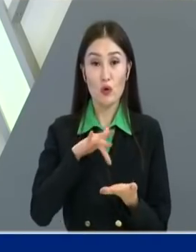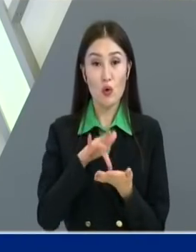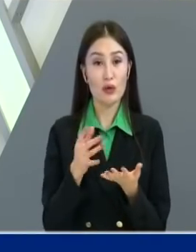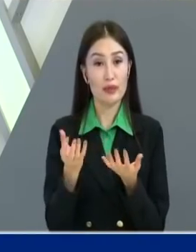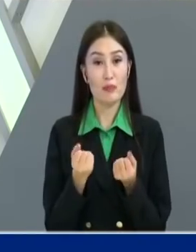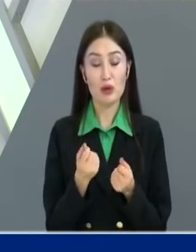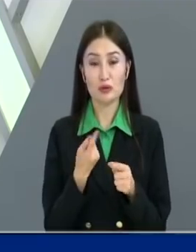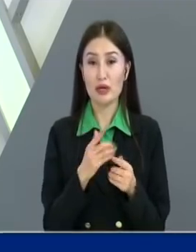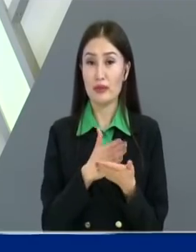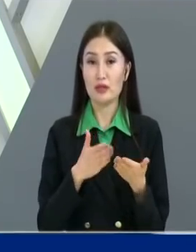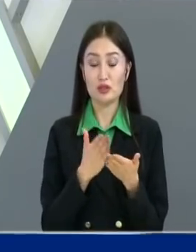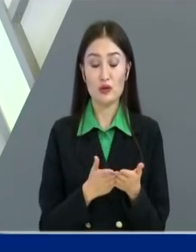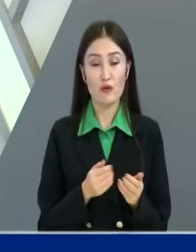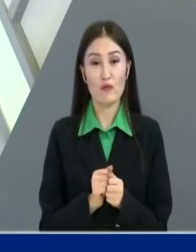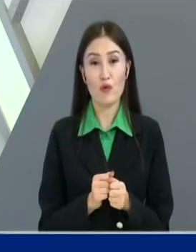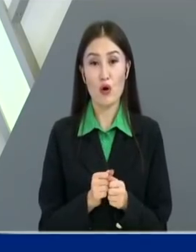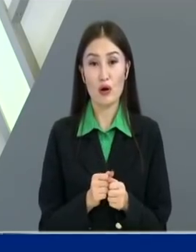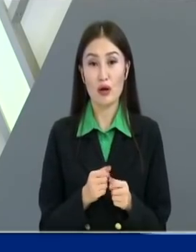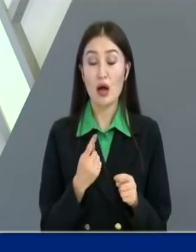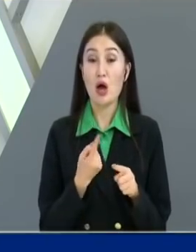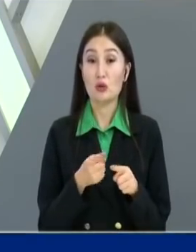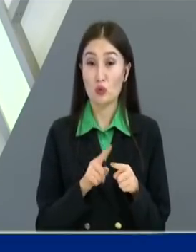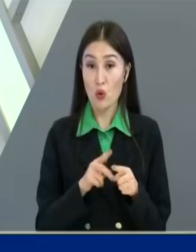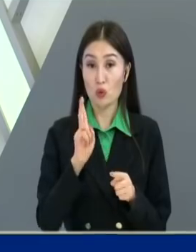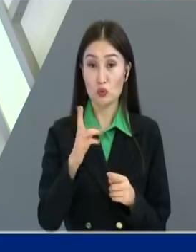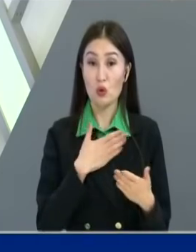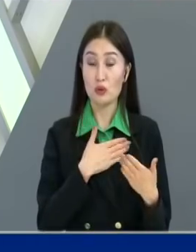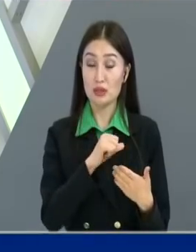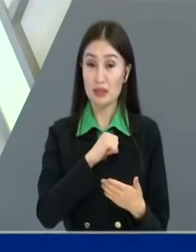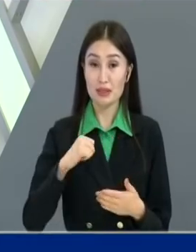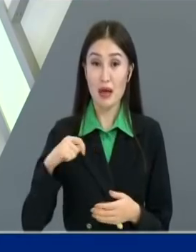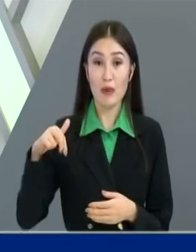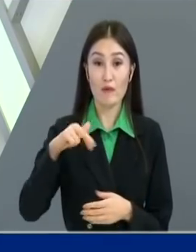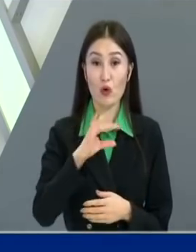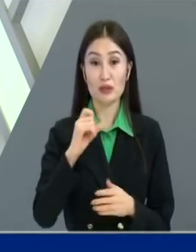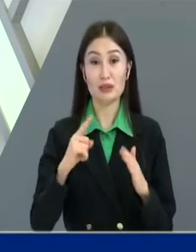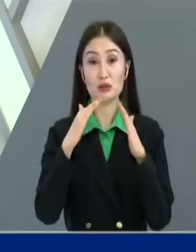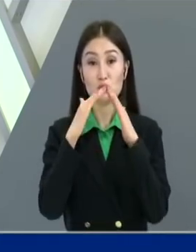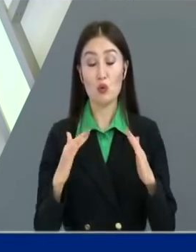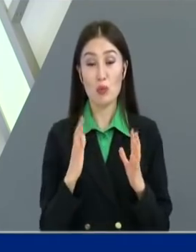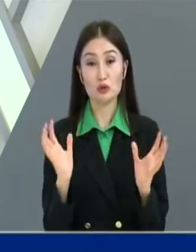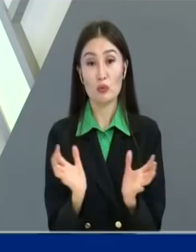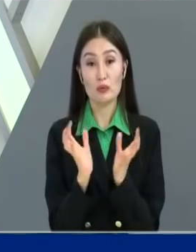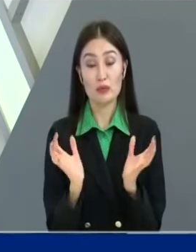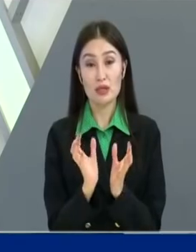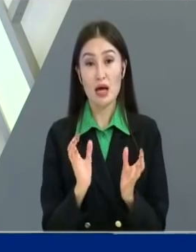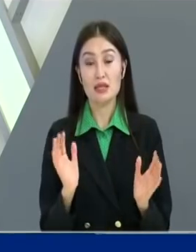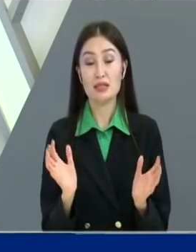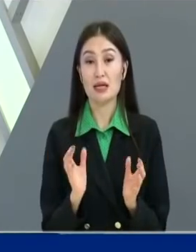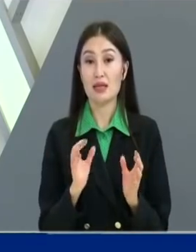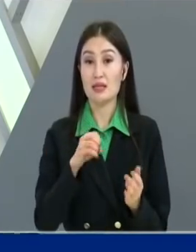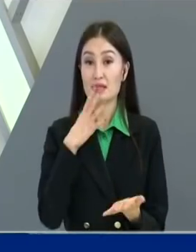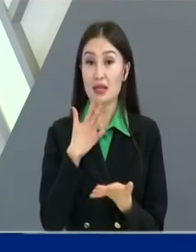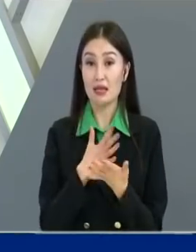ничего и рискуя жизнью, может далеко не каждый. Но те, кто добровольно выходит из дома, чтобы уберечь спокойствие и сохранность